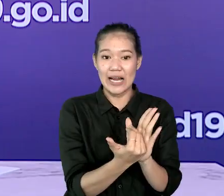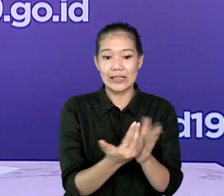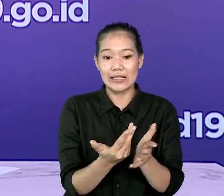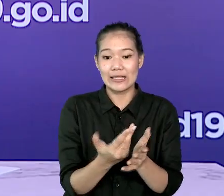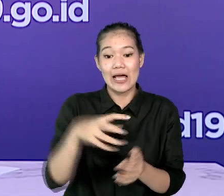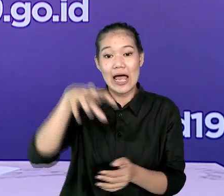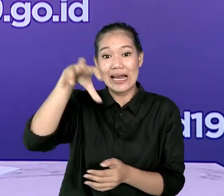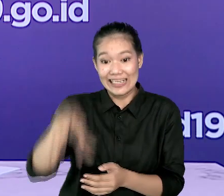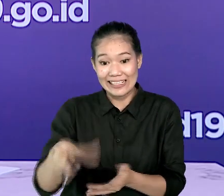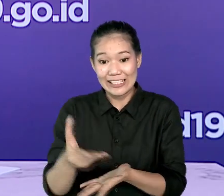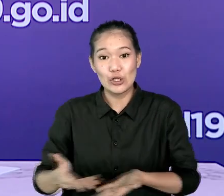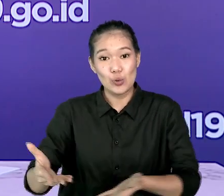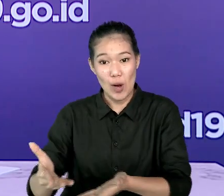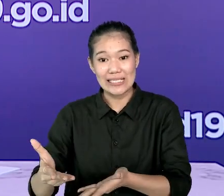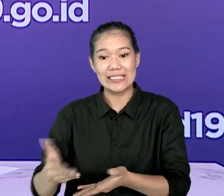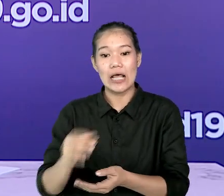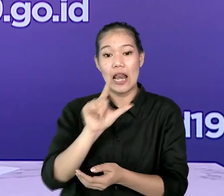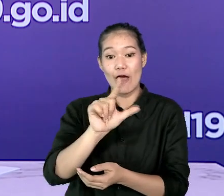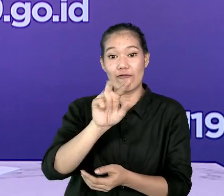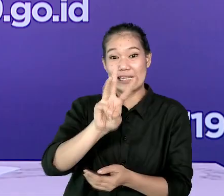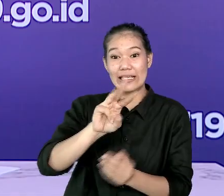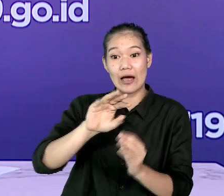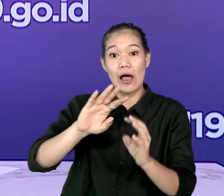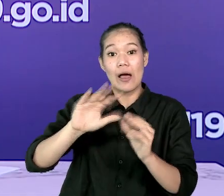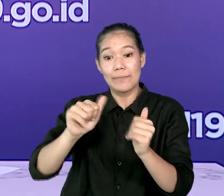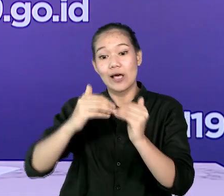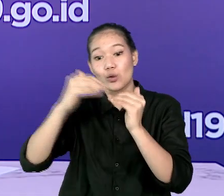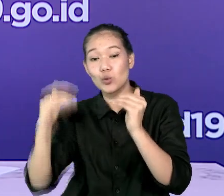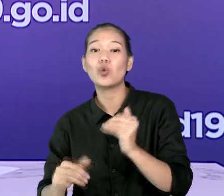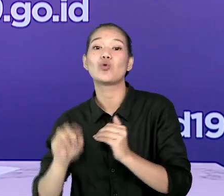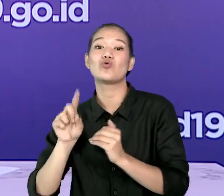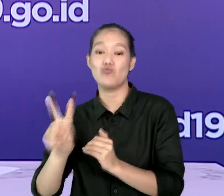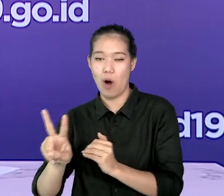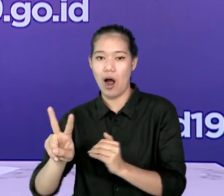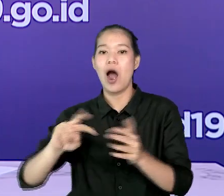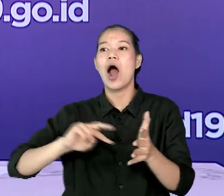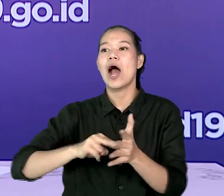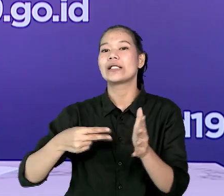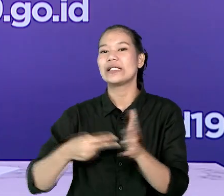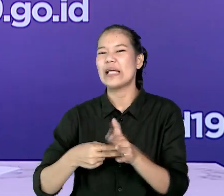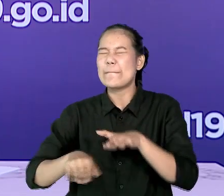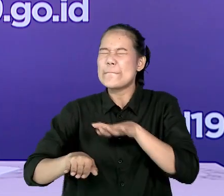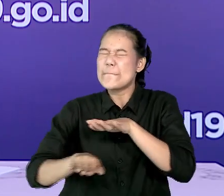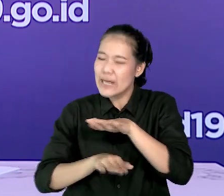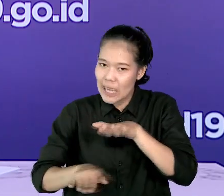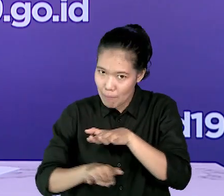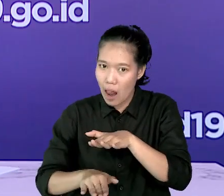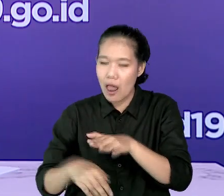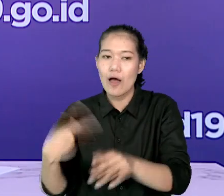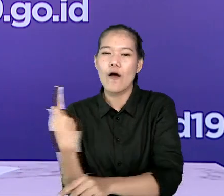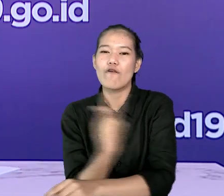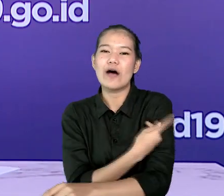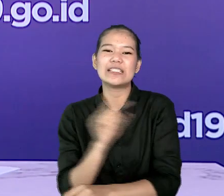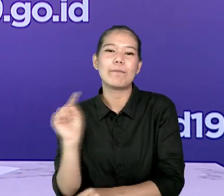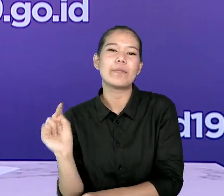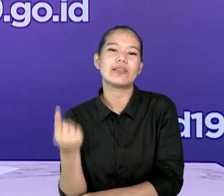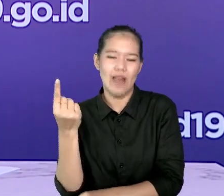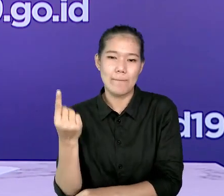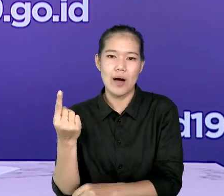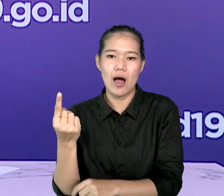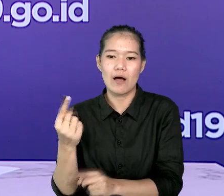daerah level 3 menjadi level 2, yaitu minimal melakukan vaksinasi dosis 1